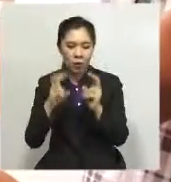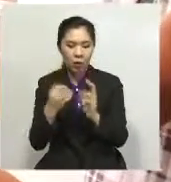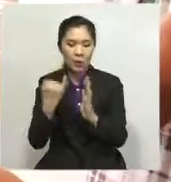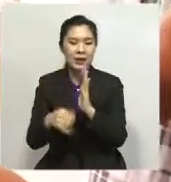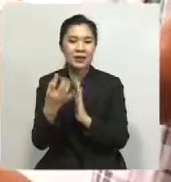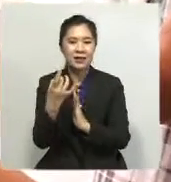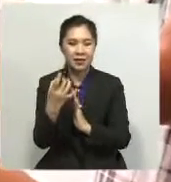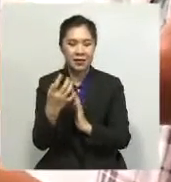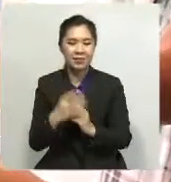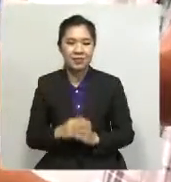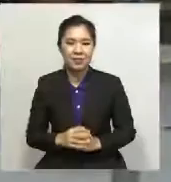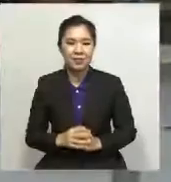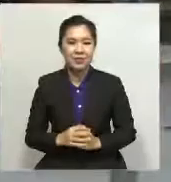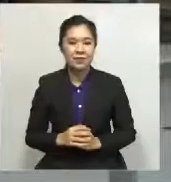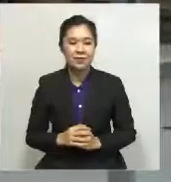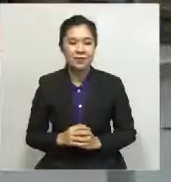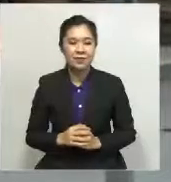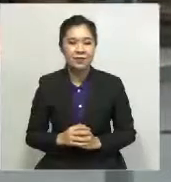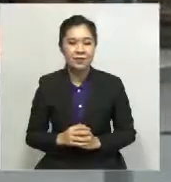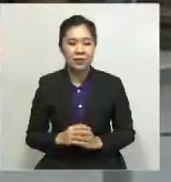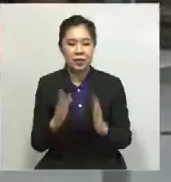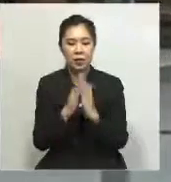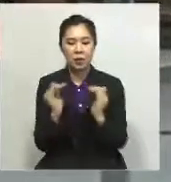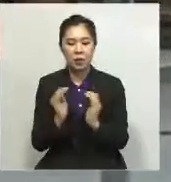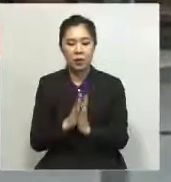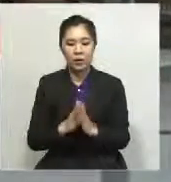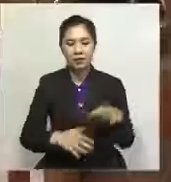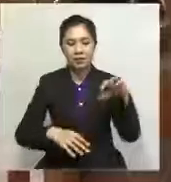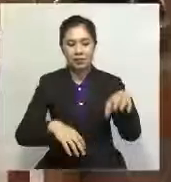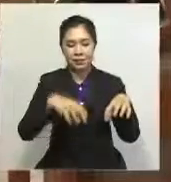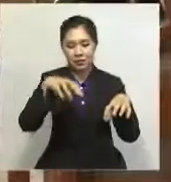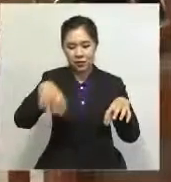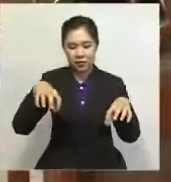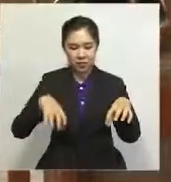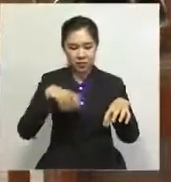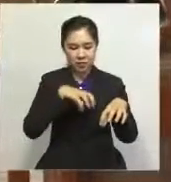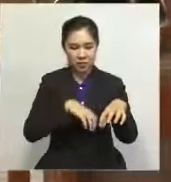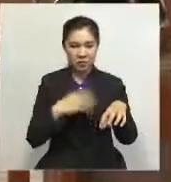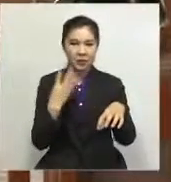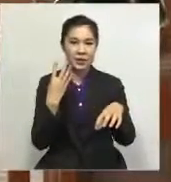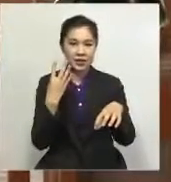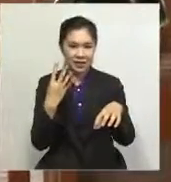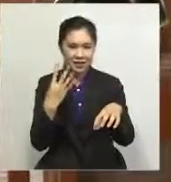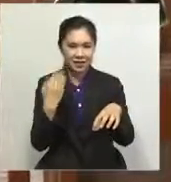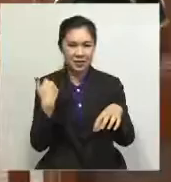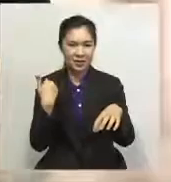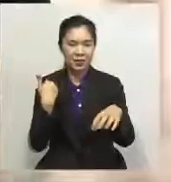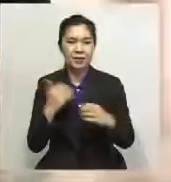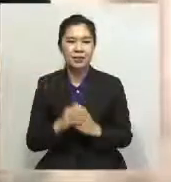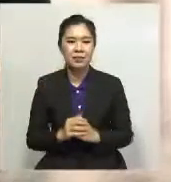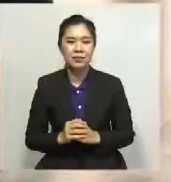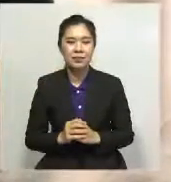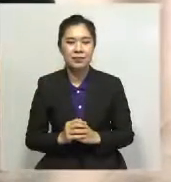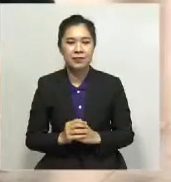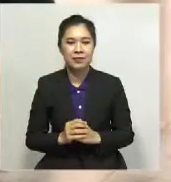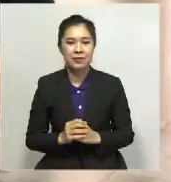าง ขณะที่ทั้ง4วัดนะคะก็คือมีวัดปากน้ำภาษีเจริญวัดพิชยยาติการามวัดบวรแล้วก็วั